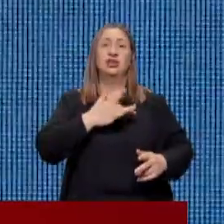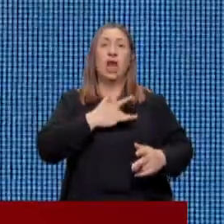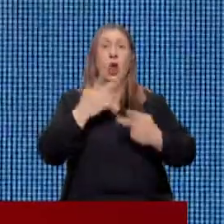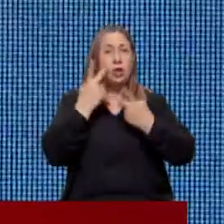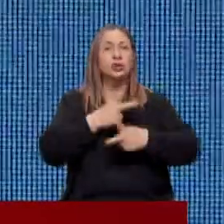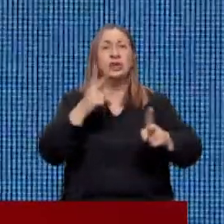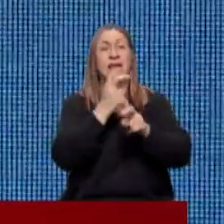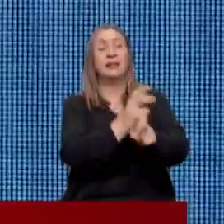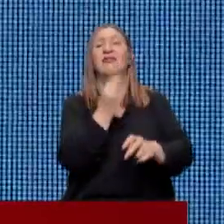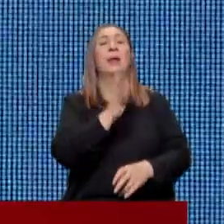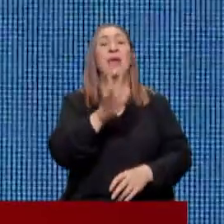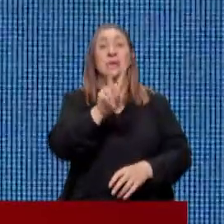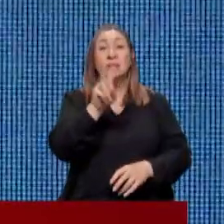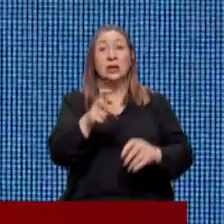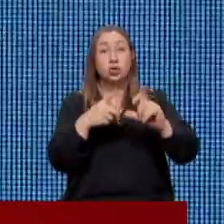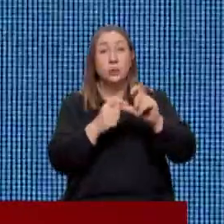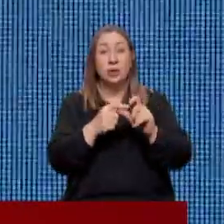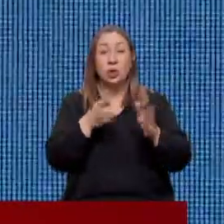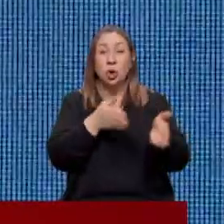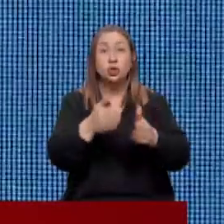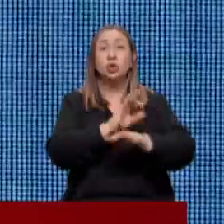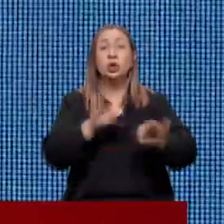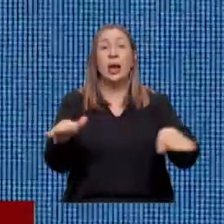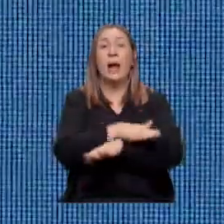tehdit edemez kimse 28şubat üzerinden de yolculukları örtemez